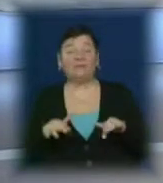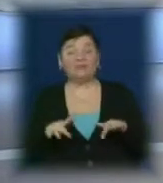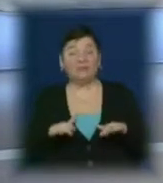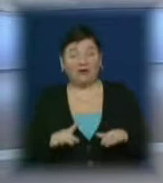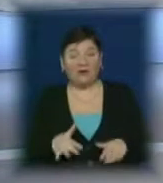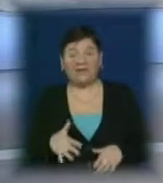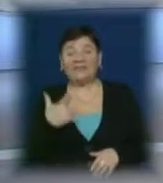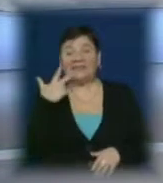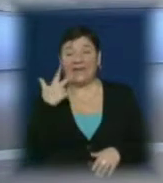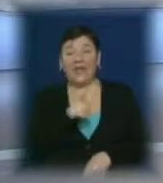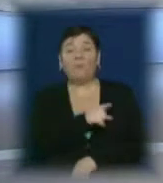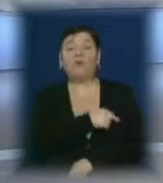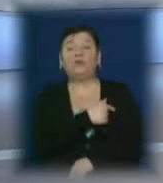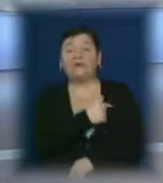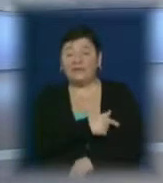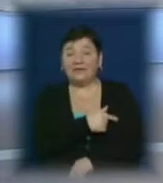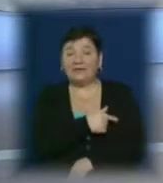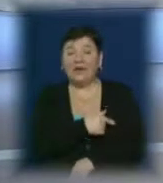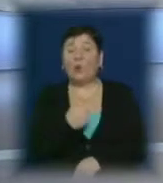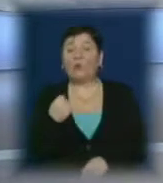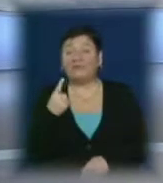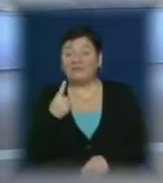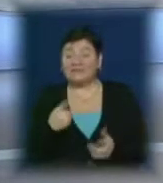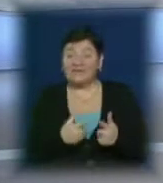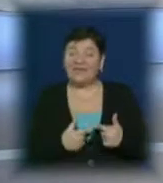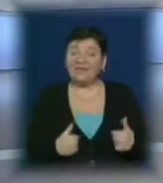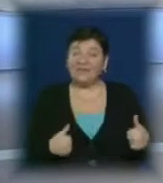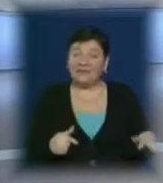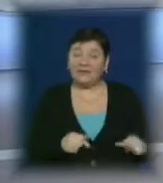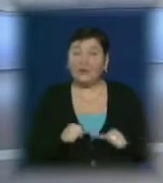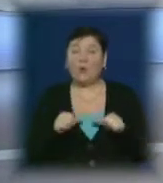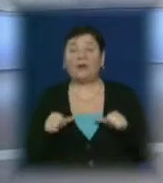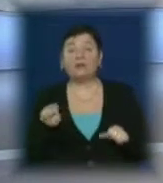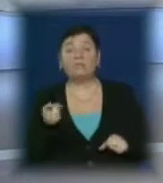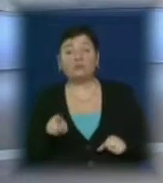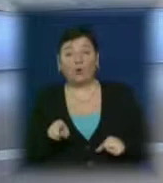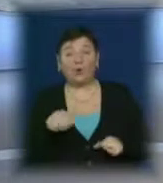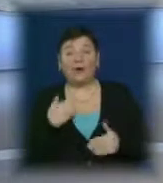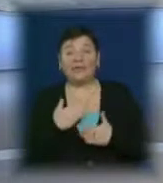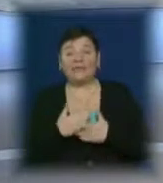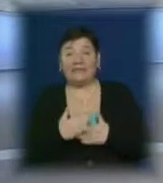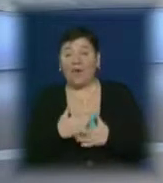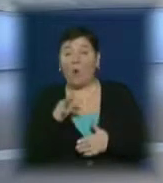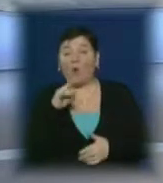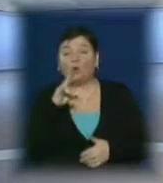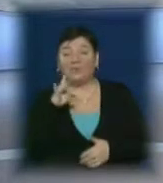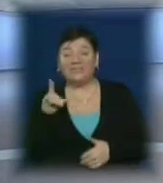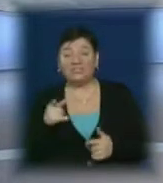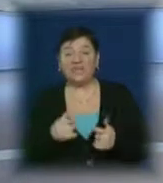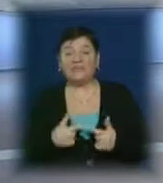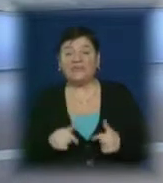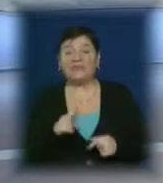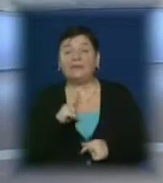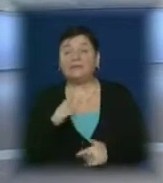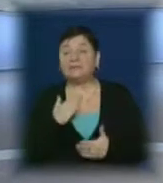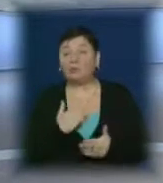державні стоматологічні поліклініки та 11 відділень. Окрім цього, є 19 ортопедичних відділень, які